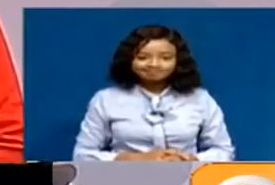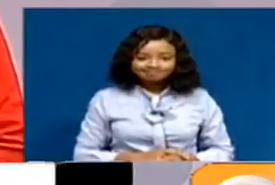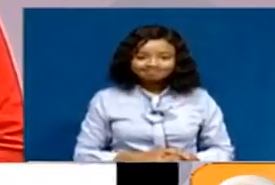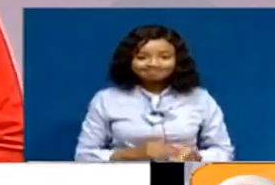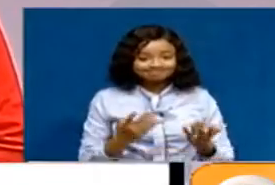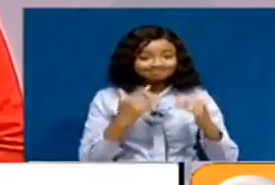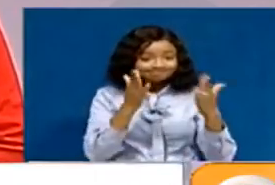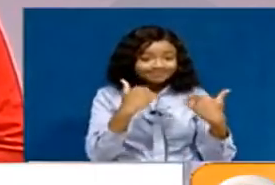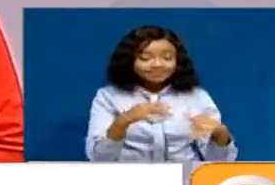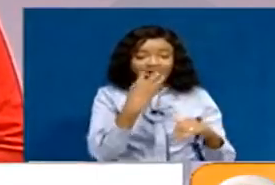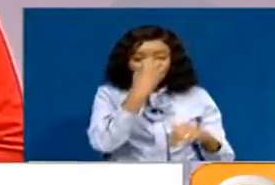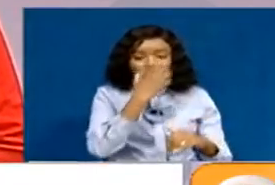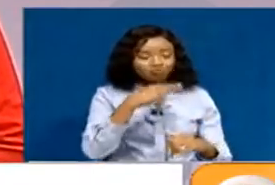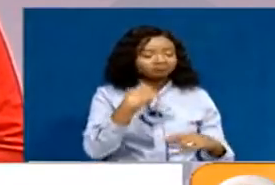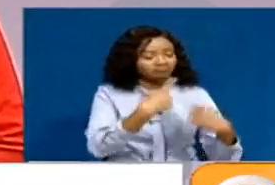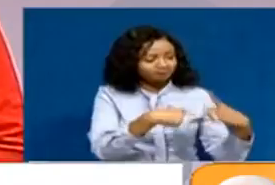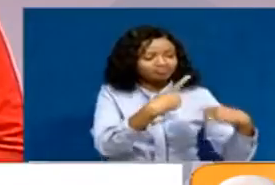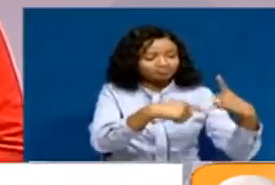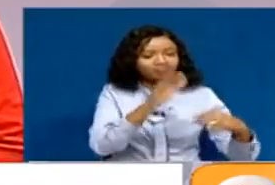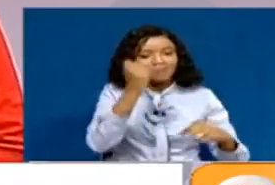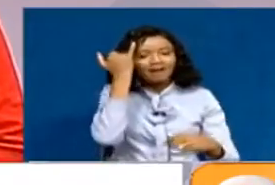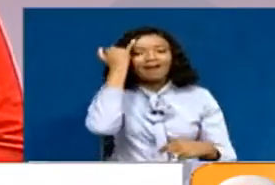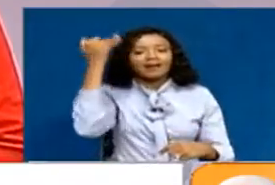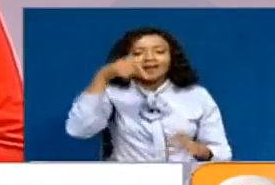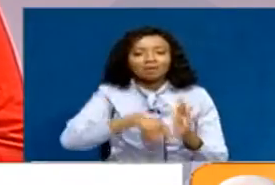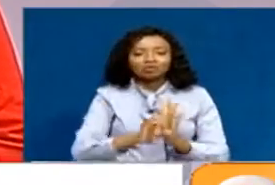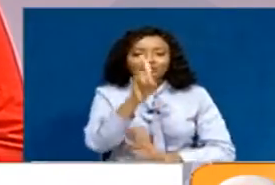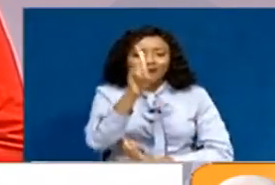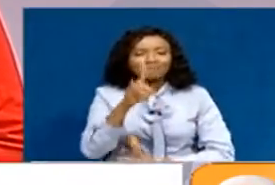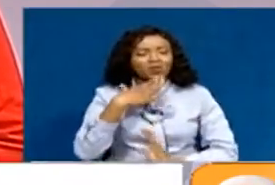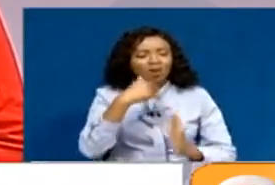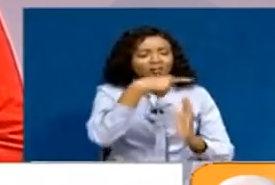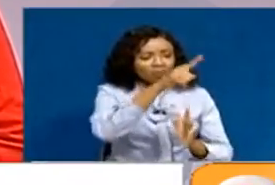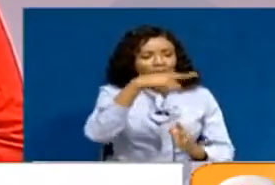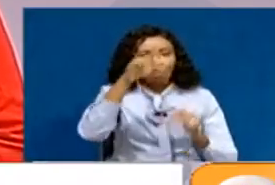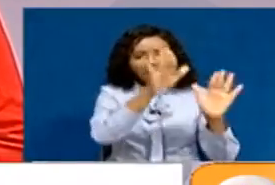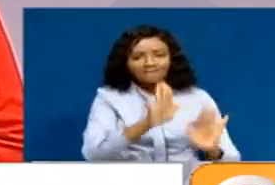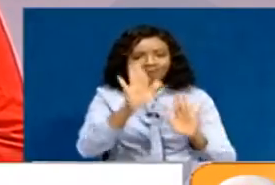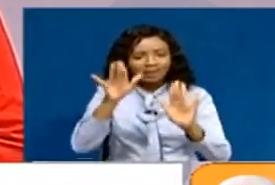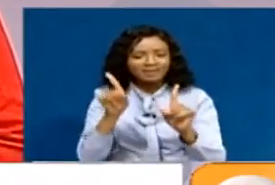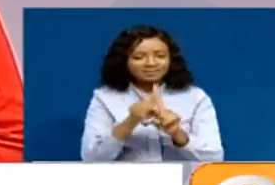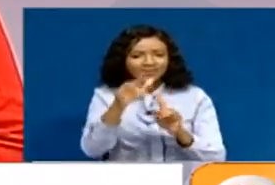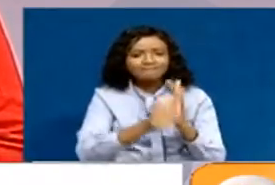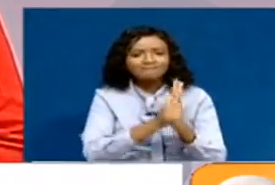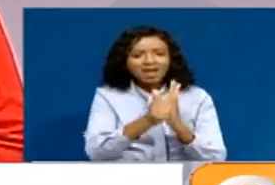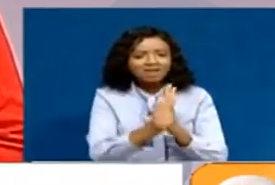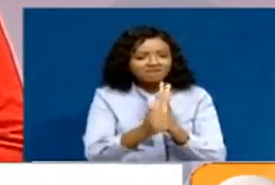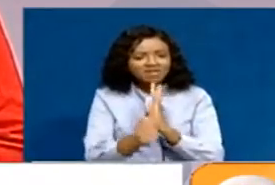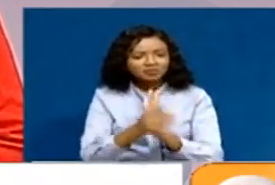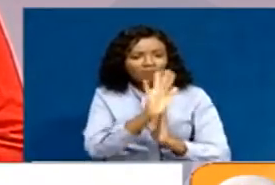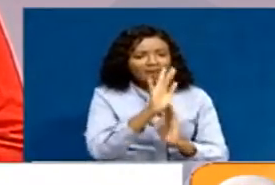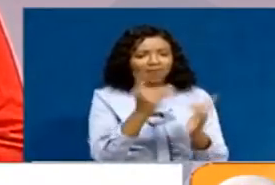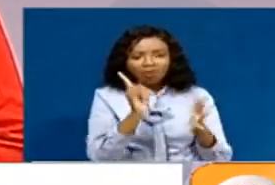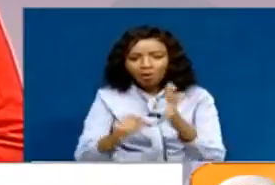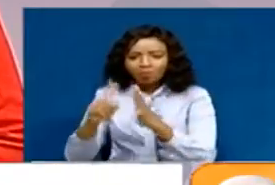Naibu Rais William Ruto ameendelea kupigia debe mfumo wake wa kiuchumi wa bottom up pamoja na sera zake za hasla. Leo alikuwa katika eneo